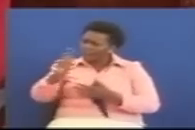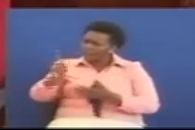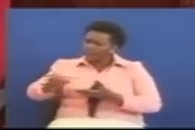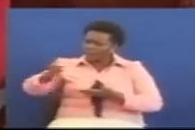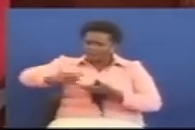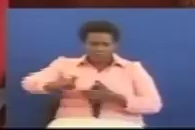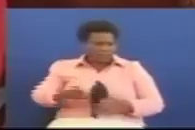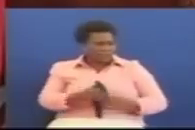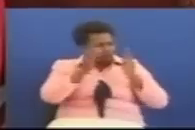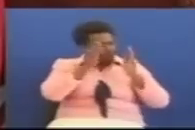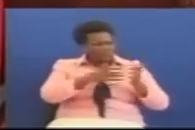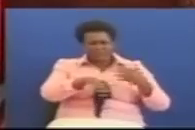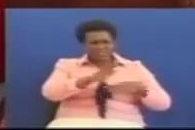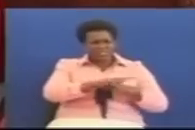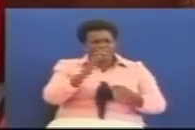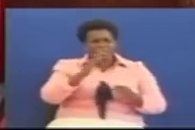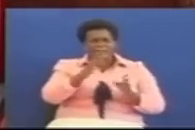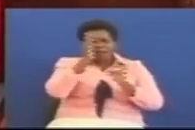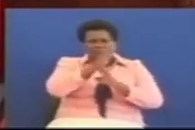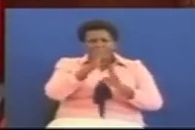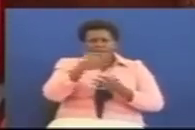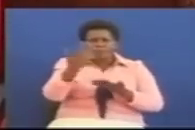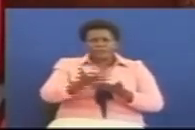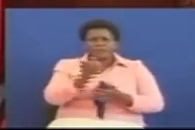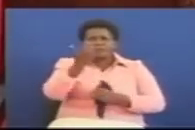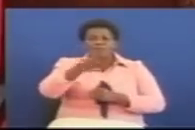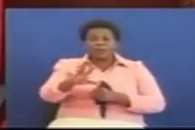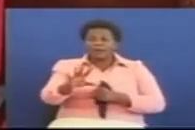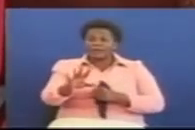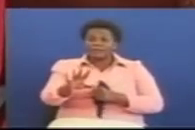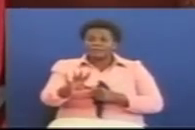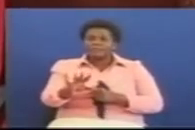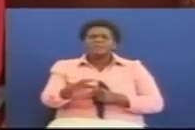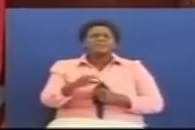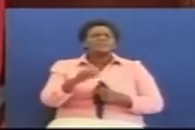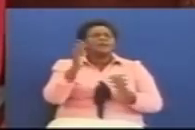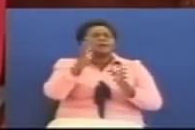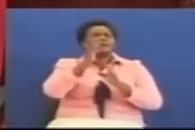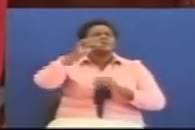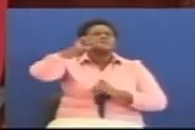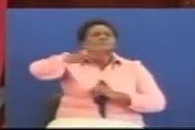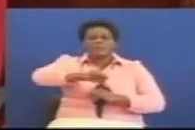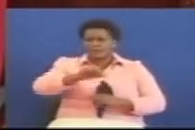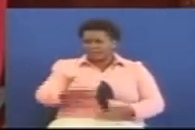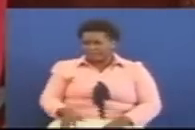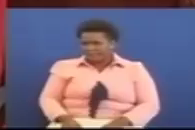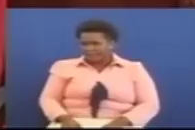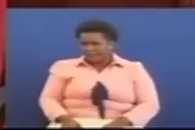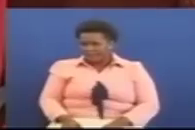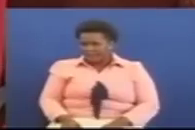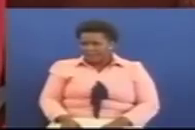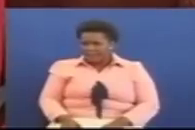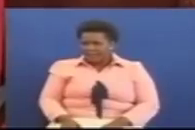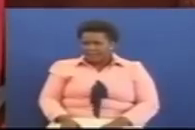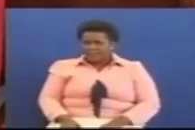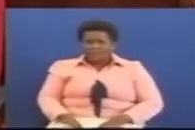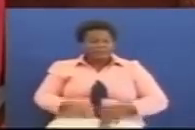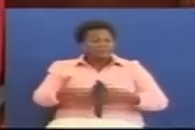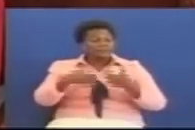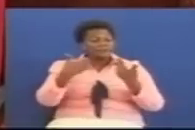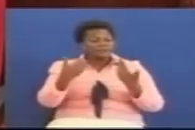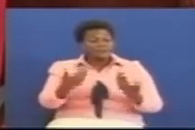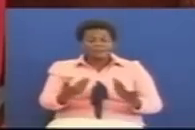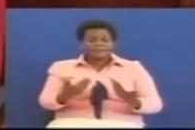hicho ni mbaya sana. Ukiongea habari ya vituo vitatu kwa wananchi zaidi ya 5000 ni chini kabisa ya kiwango ambacho